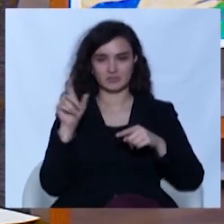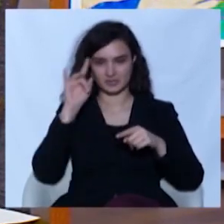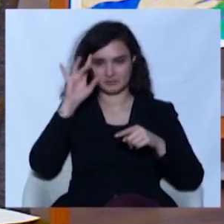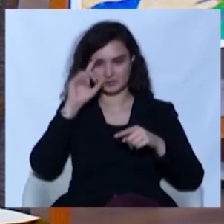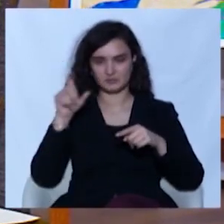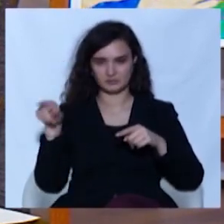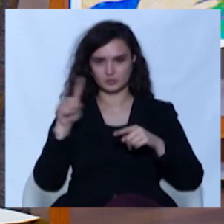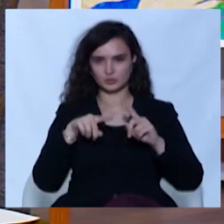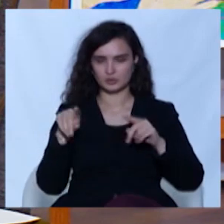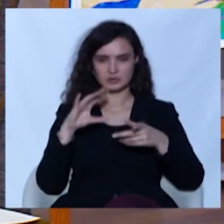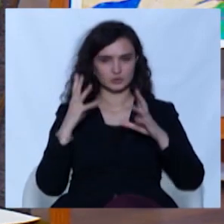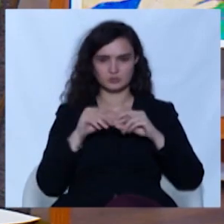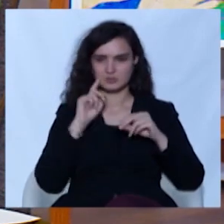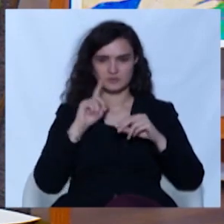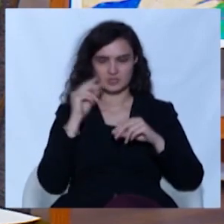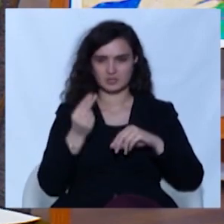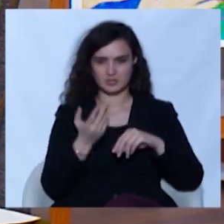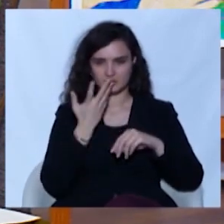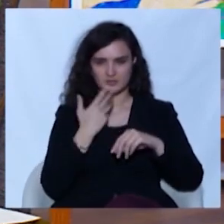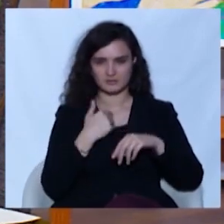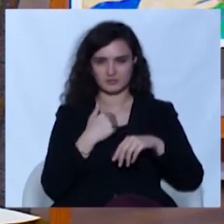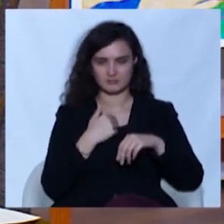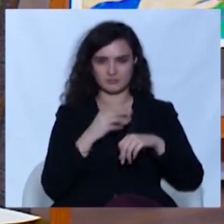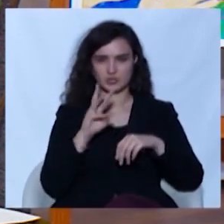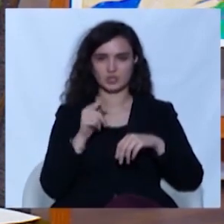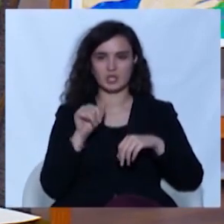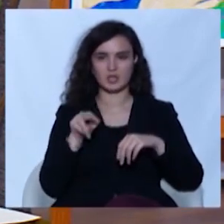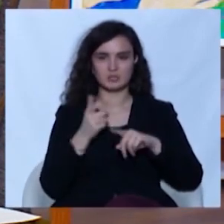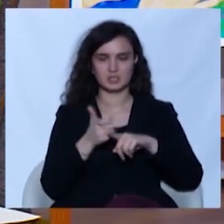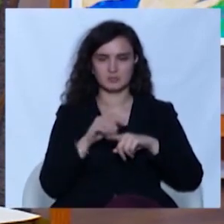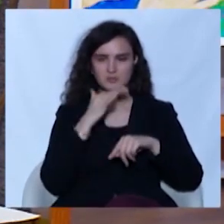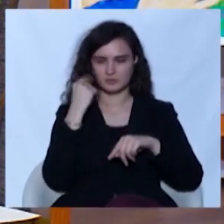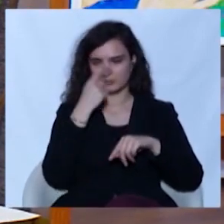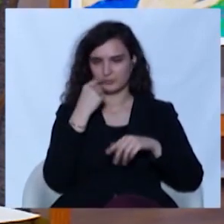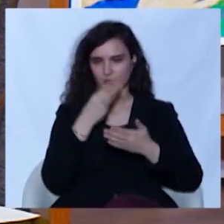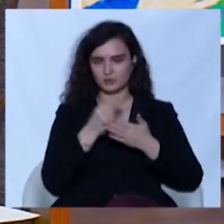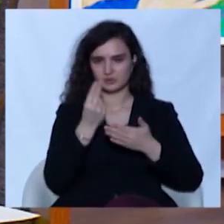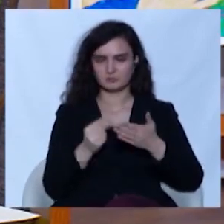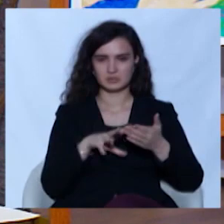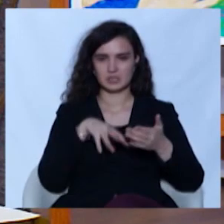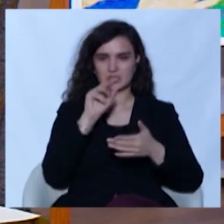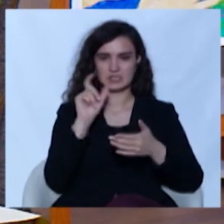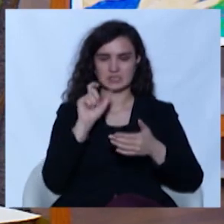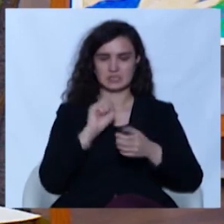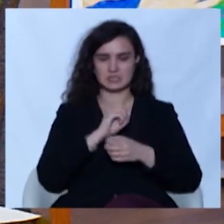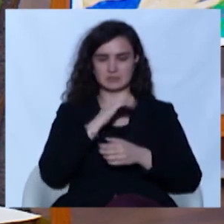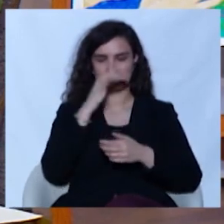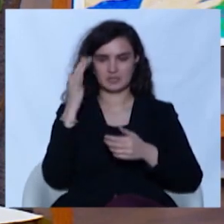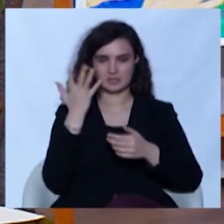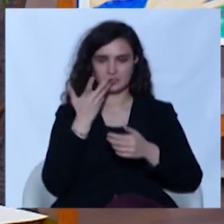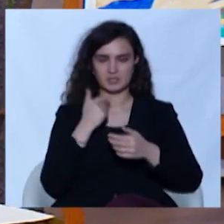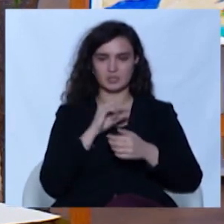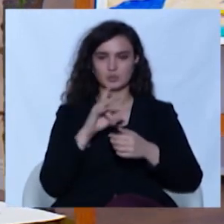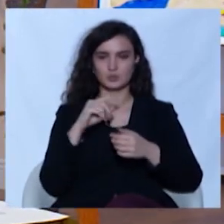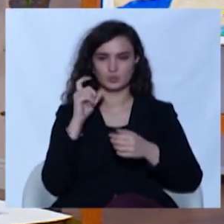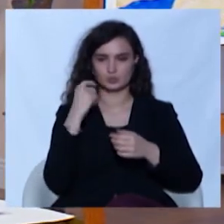რომ ზოგი საერთოდ წვანეთ ხატავს. შაგალს მაგალითად ძალიან ბევრი პორტრეტი აქვს, რომელიც მთლიანად ცისფერია ან ლურჯი. ამიტომ